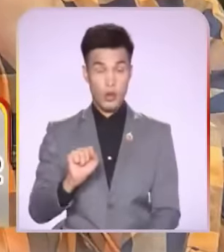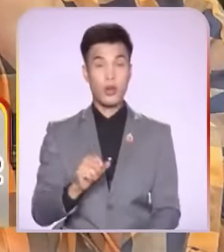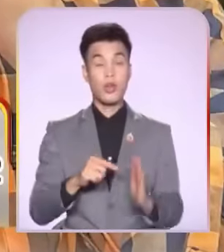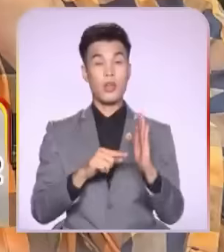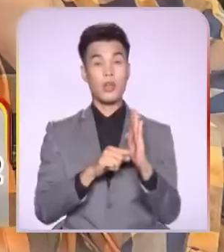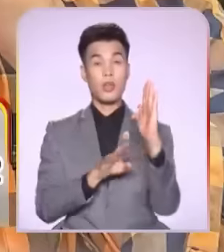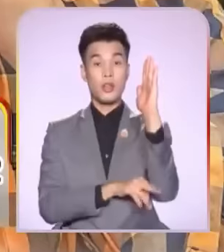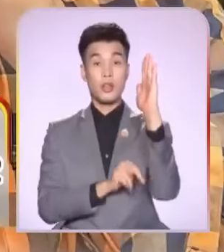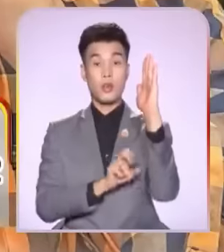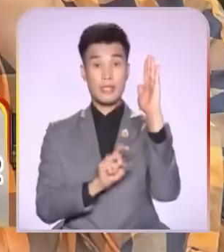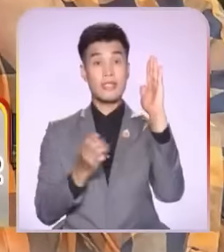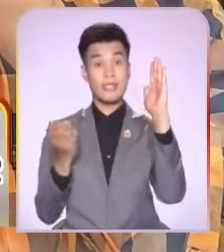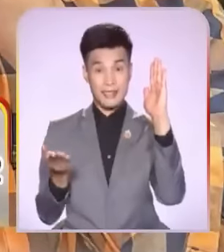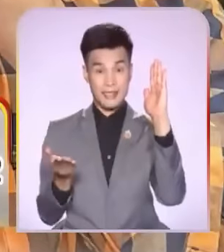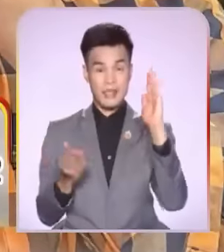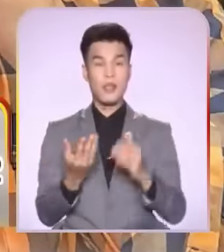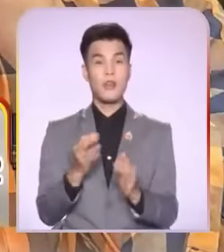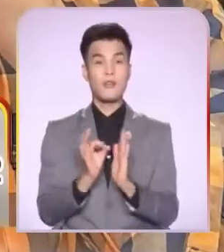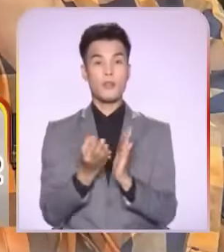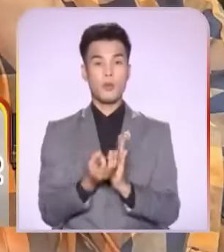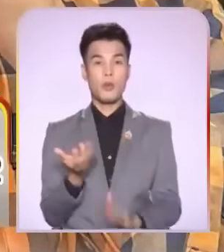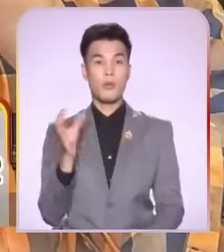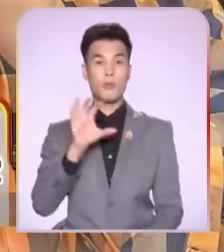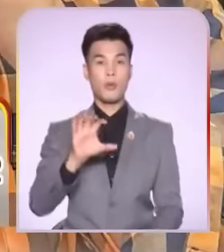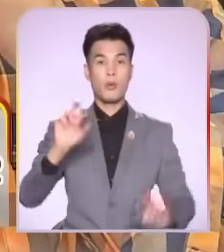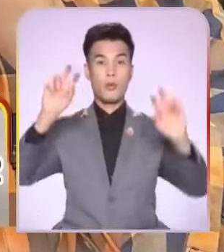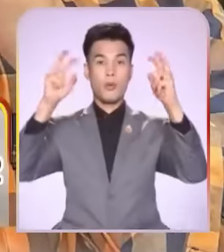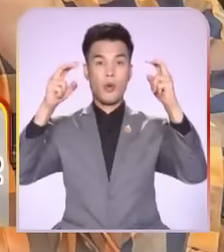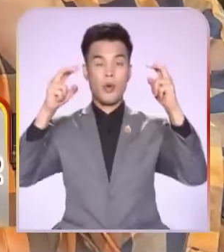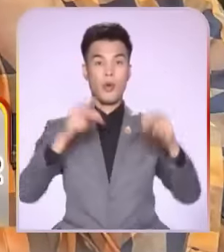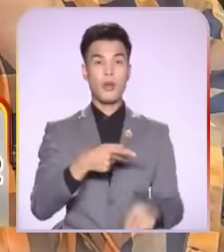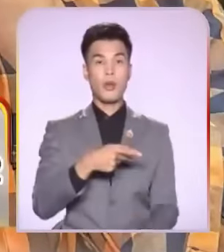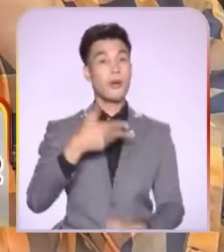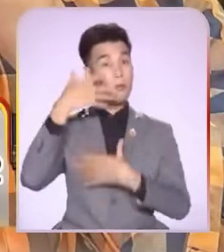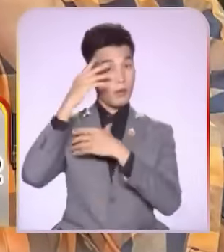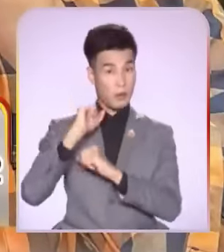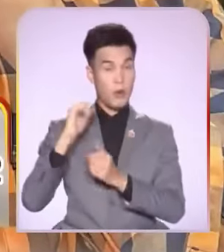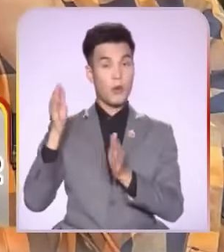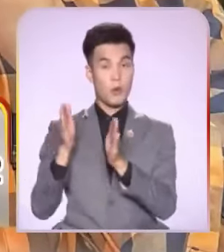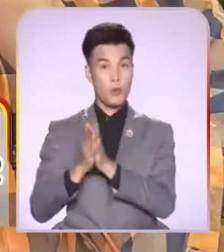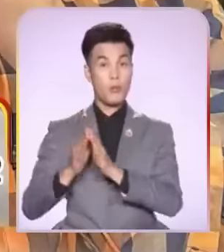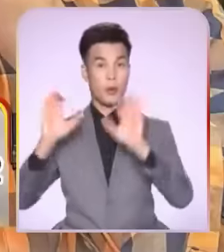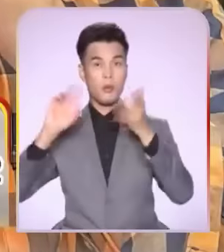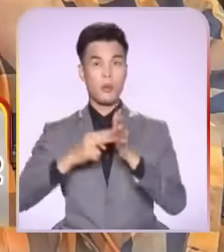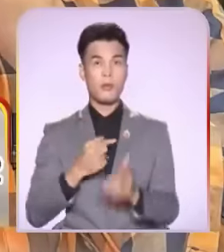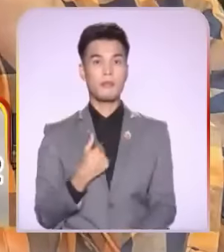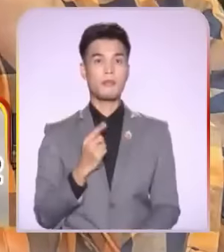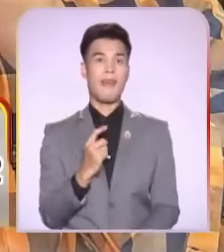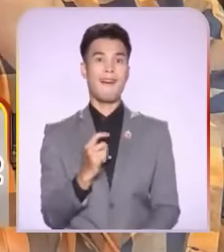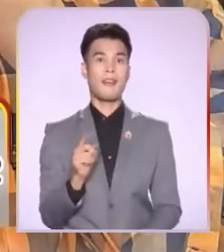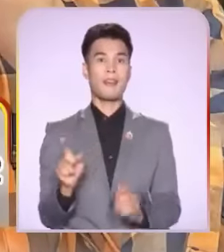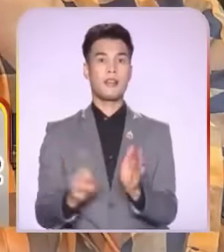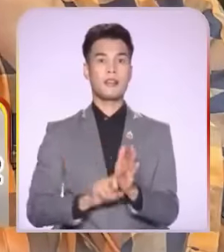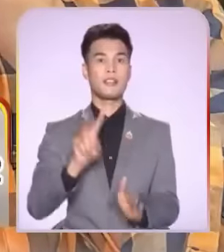ธรรมราชคุณเทพไทยเสนพงศ์โพสต์ Facebook หัวข้อปชป.ร่วมรัฐบาลเท่ากับฆ่าตัวตายครั้งที่